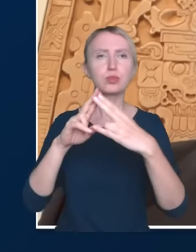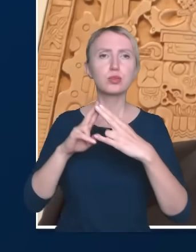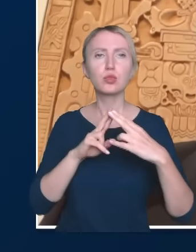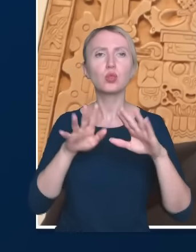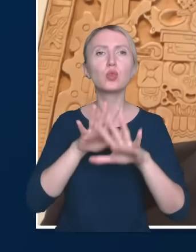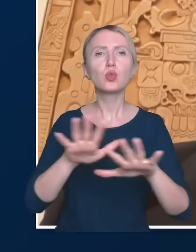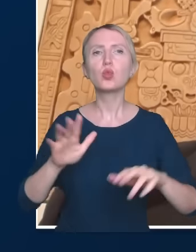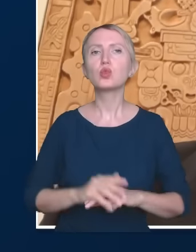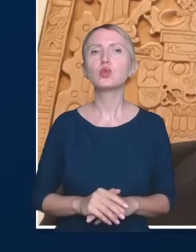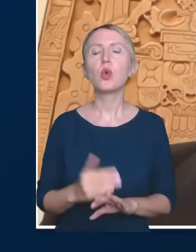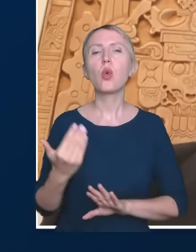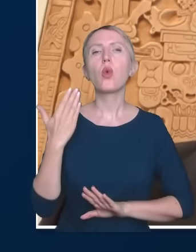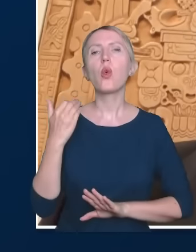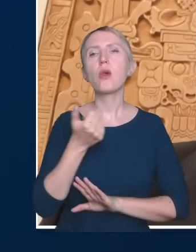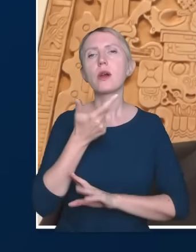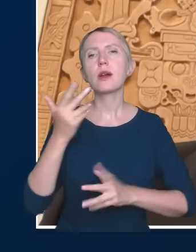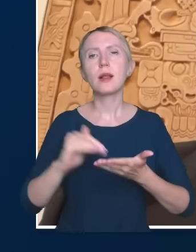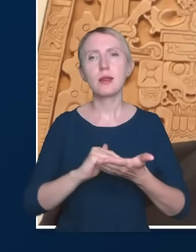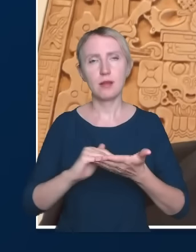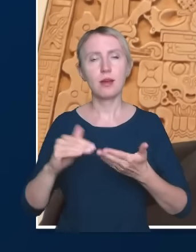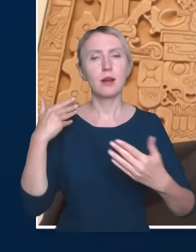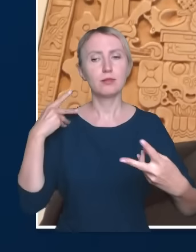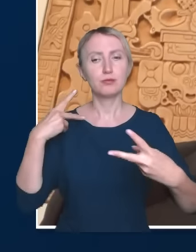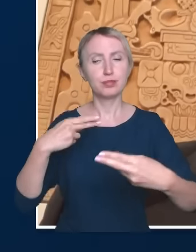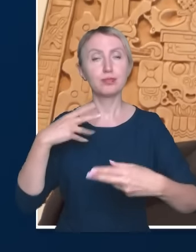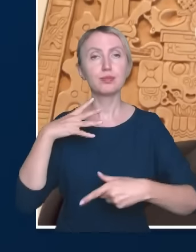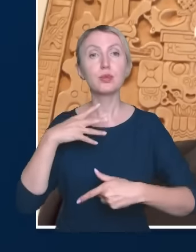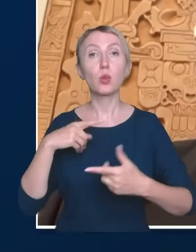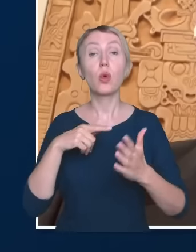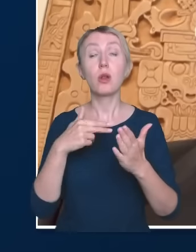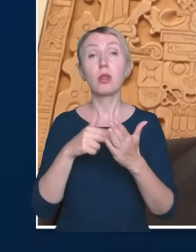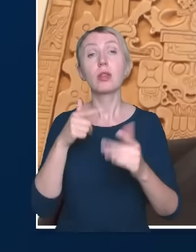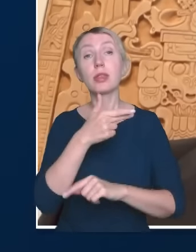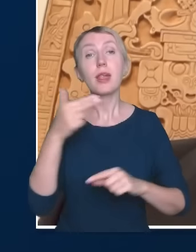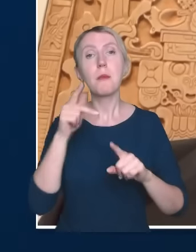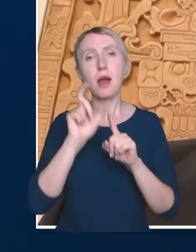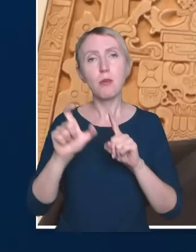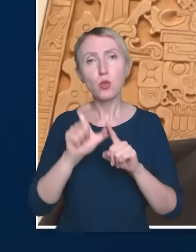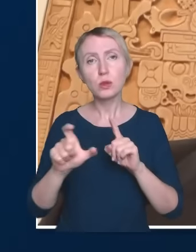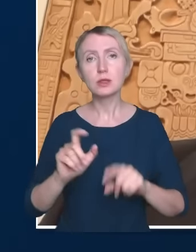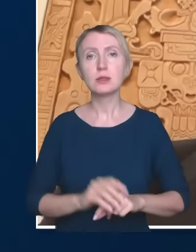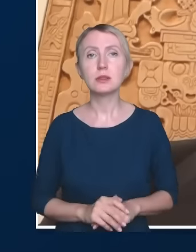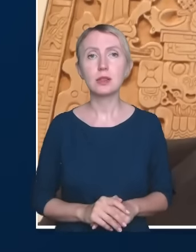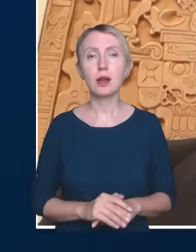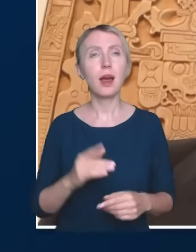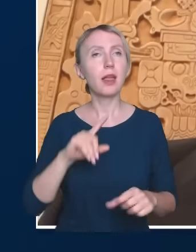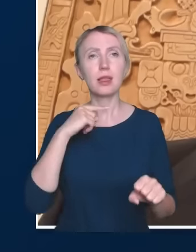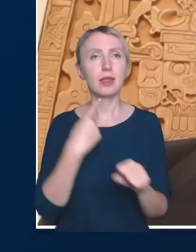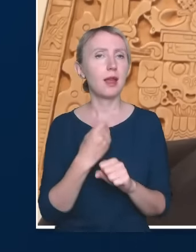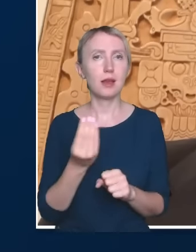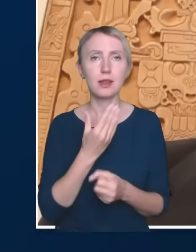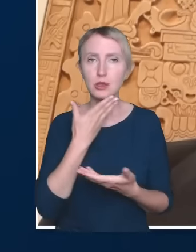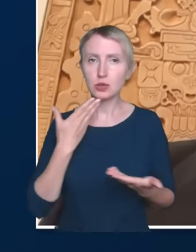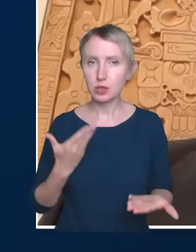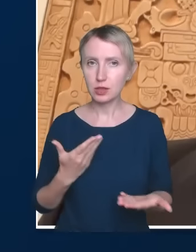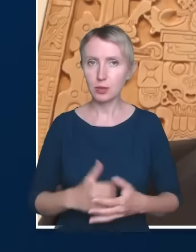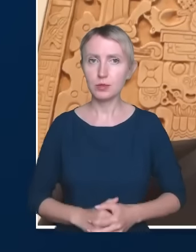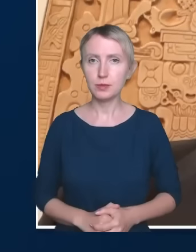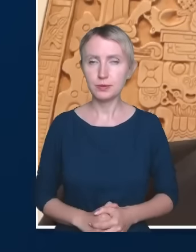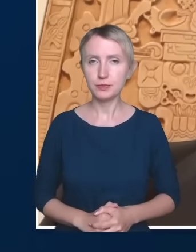chociażby w ostatnich miesiącach wokół amunicji. Nie ma decyzji w moim